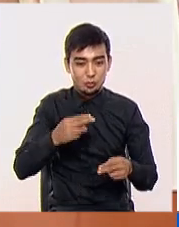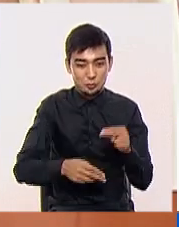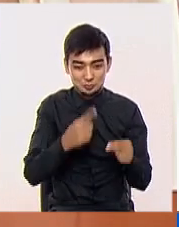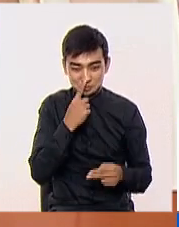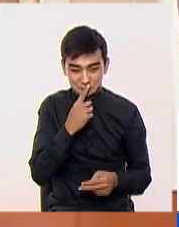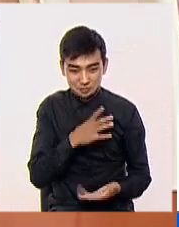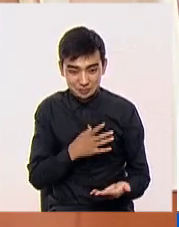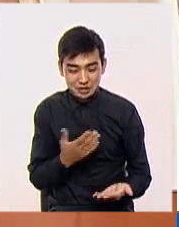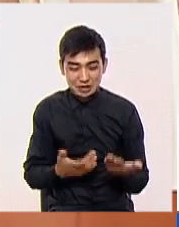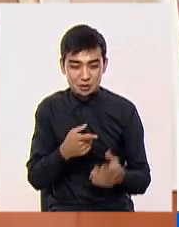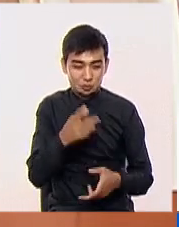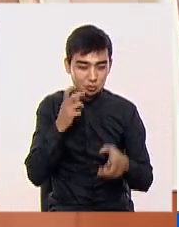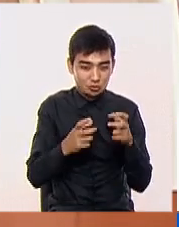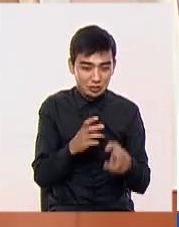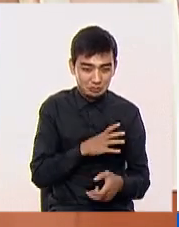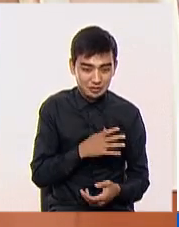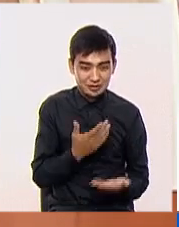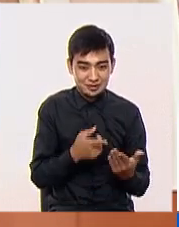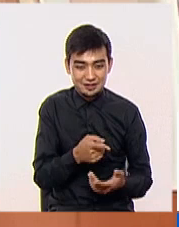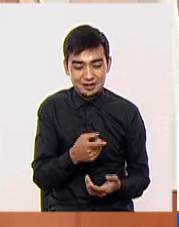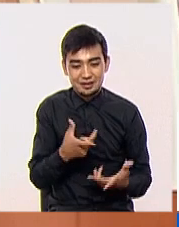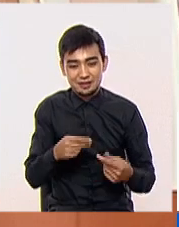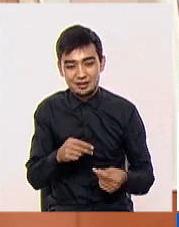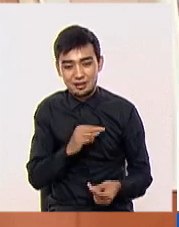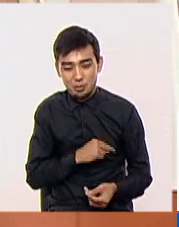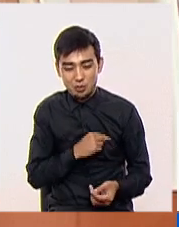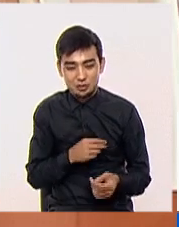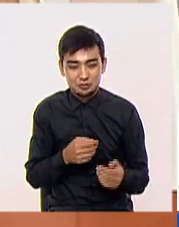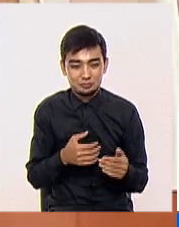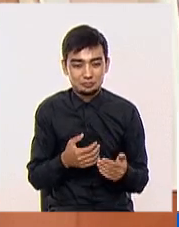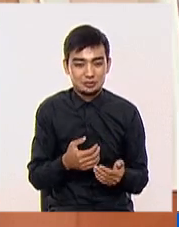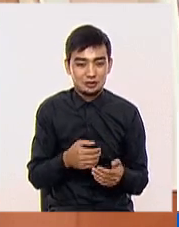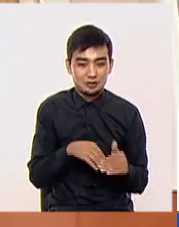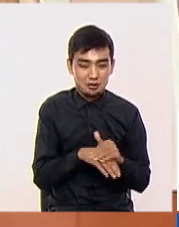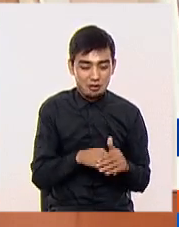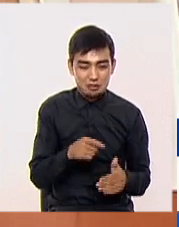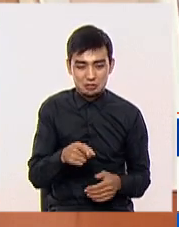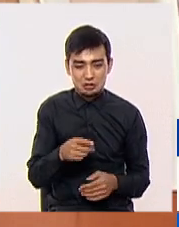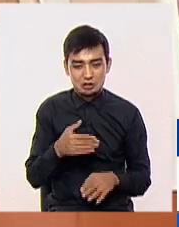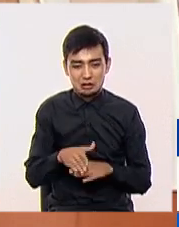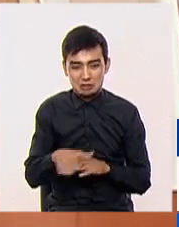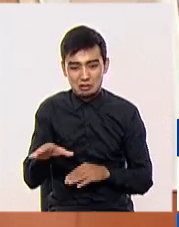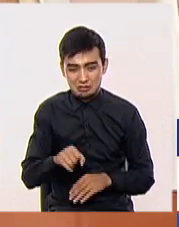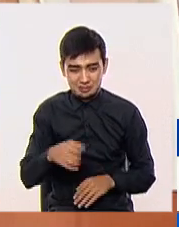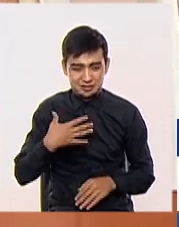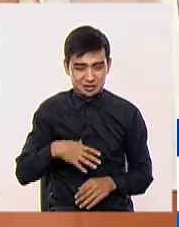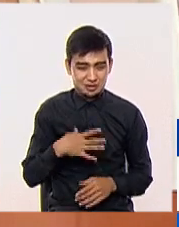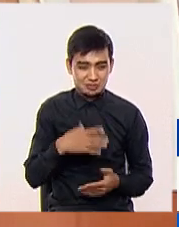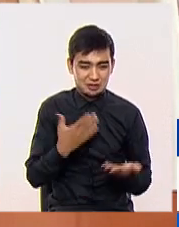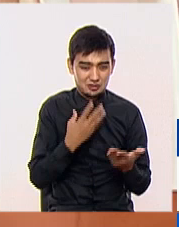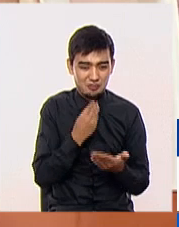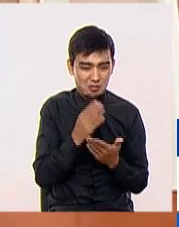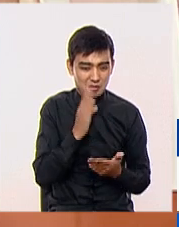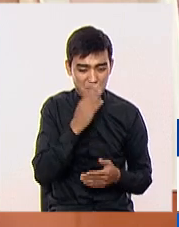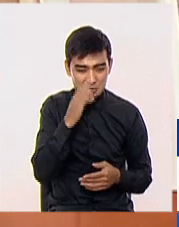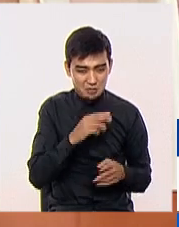даже, может быть, ты студент. Если ты где-то подрабатываешь, зачем влезть в кредит или напрягать своих родителей